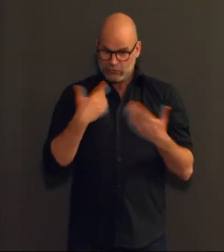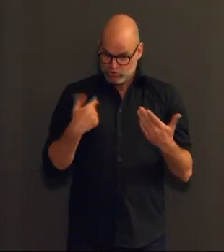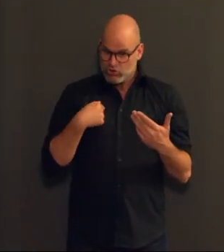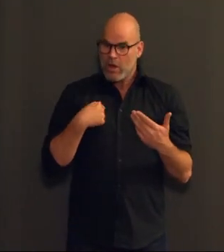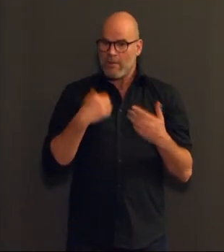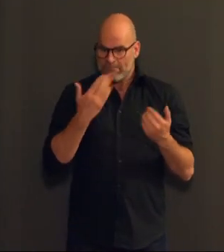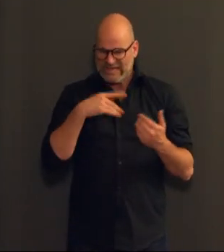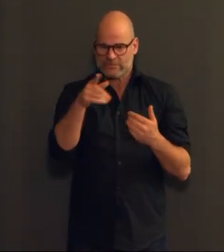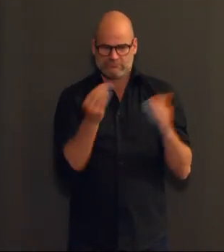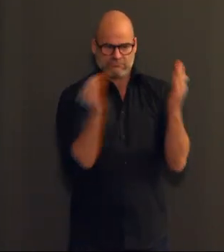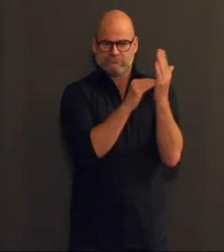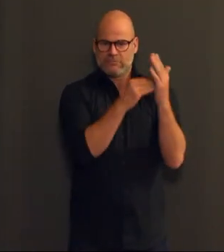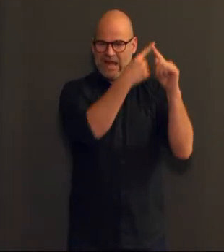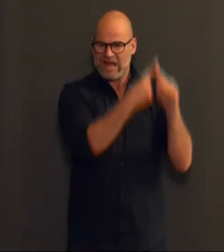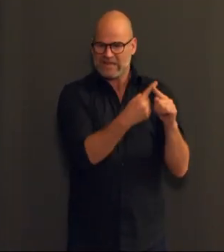qvax.be.